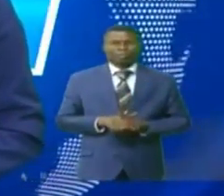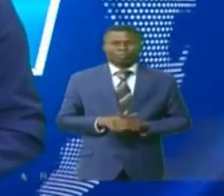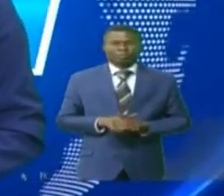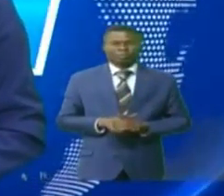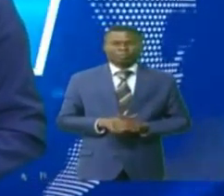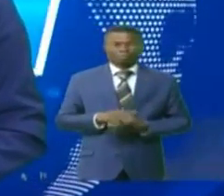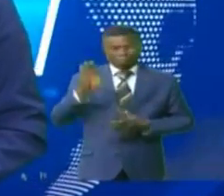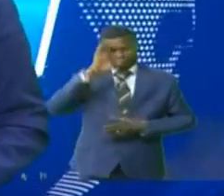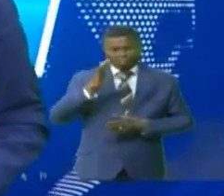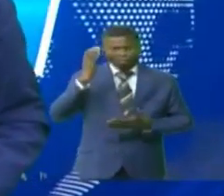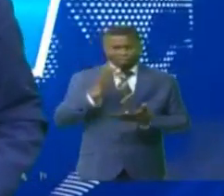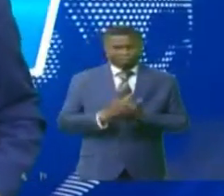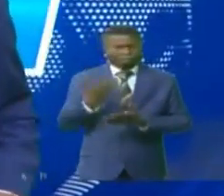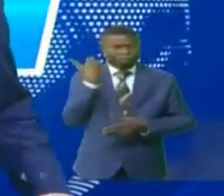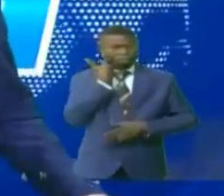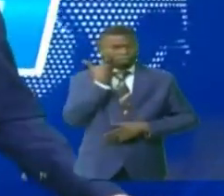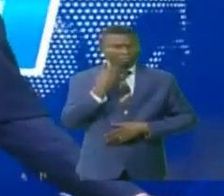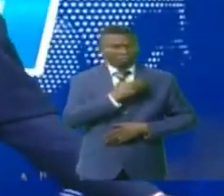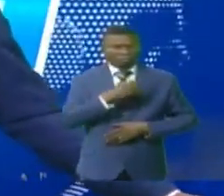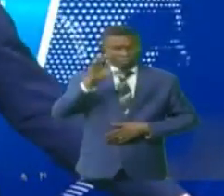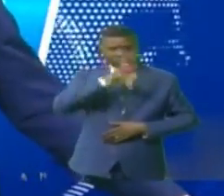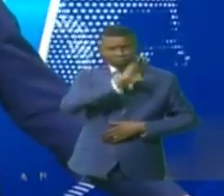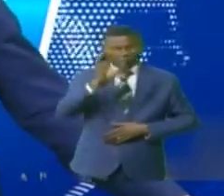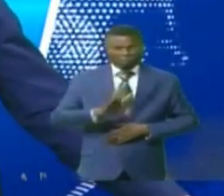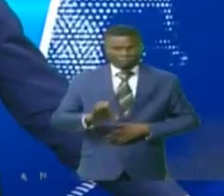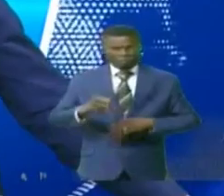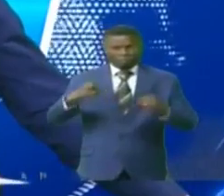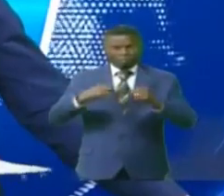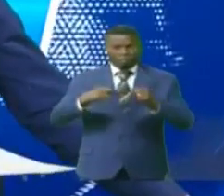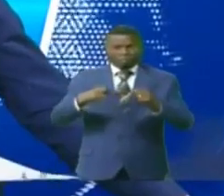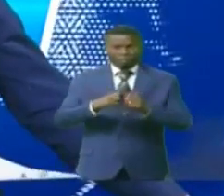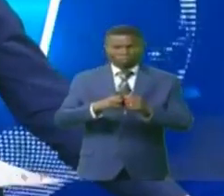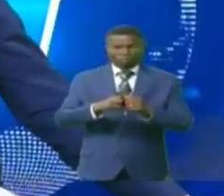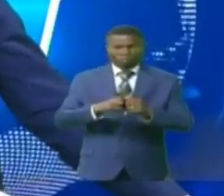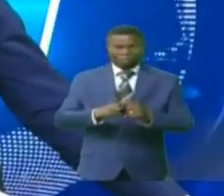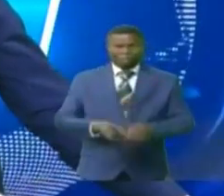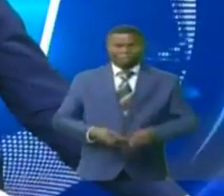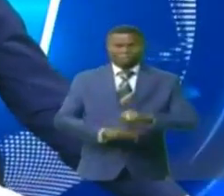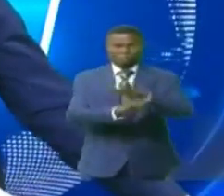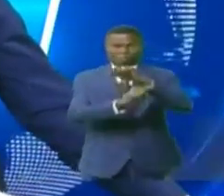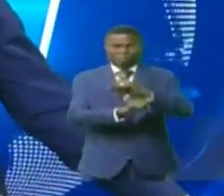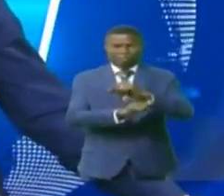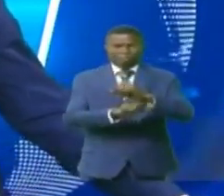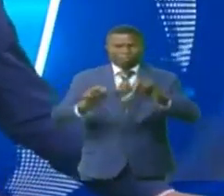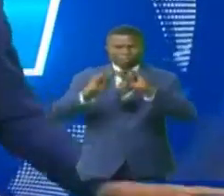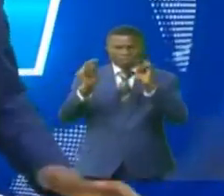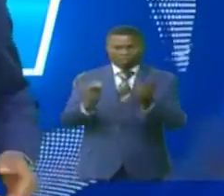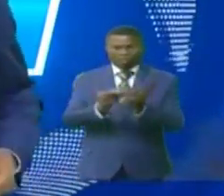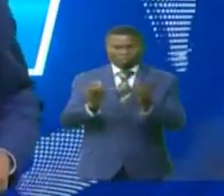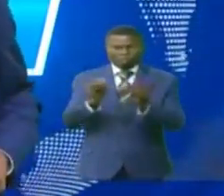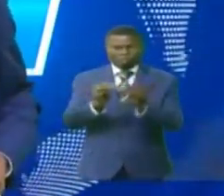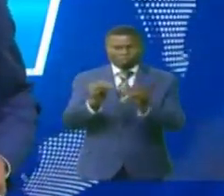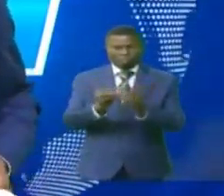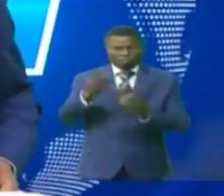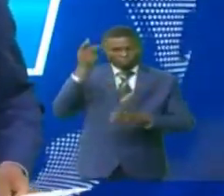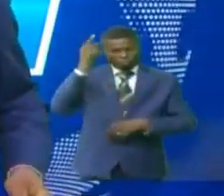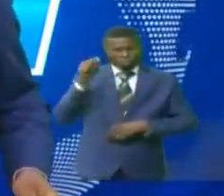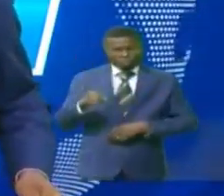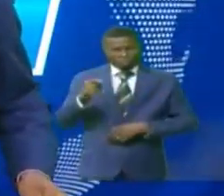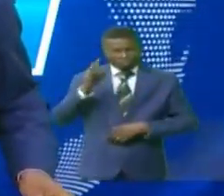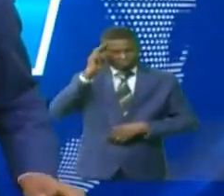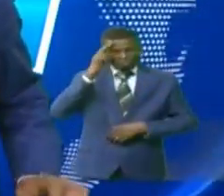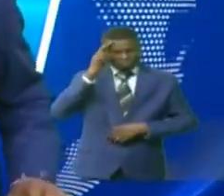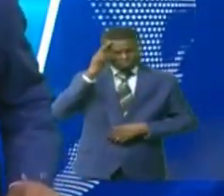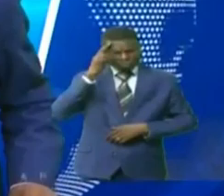Lutte contre les cancers. Le commissariat général de l'énergie atomique veut apporter sa pierre. Un colloque a été initié à Kinshasa pour